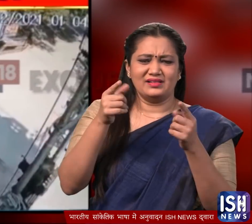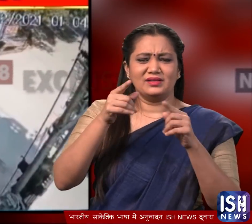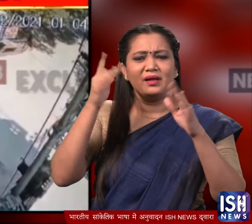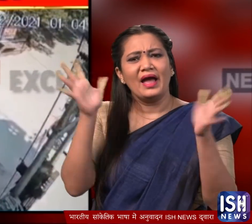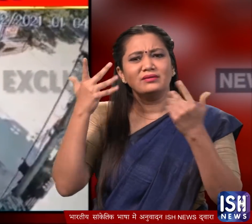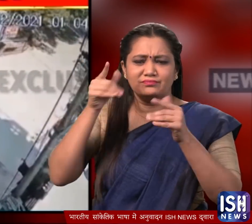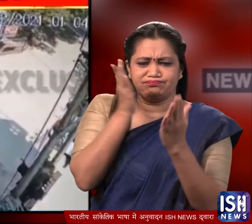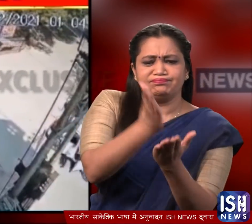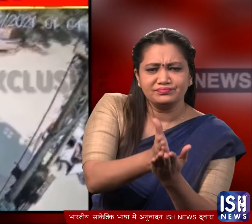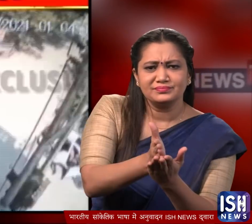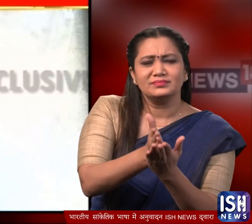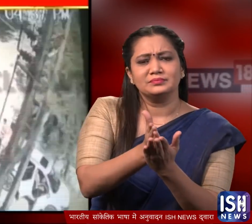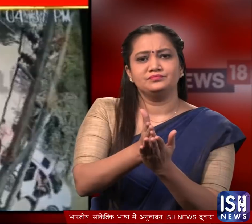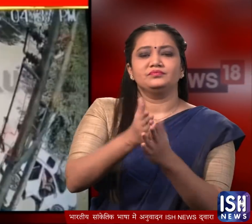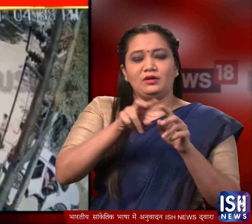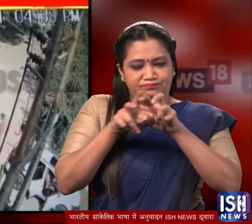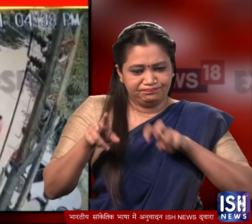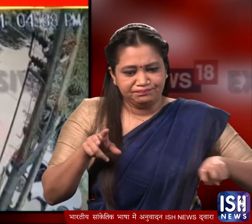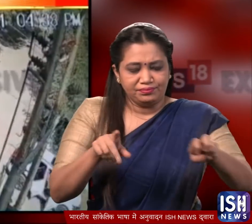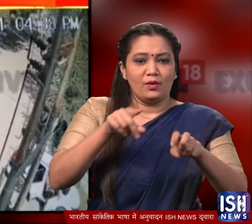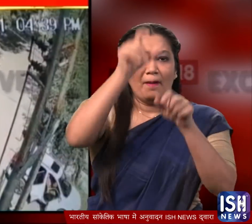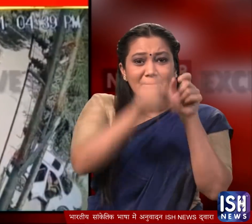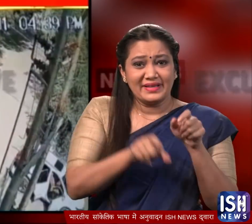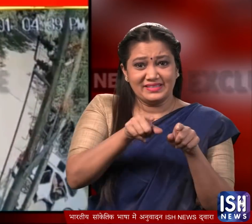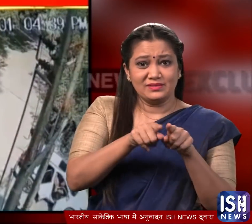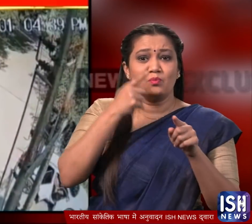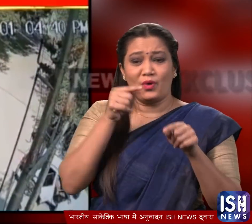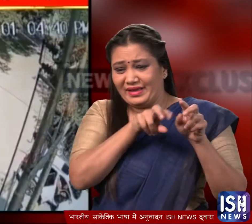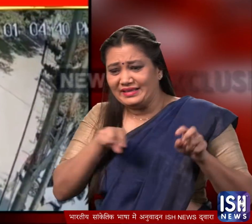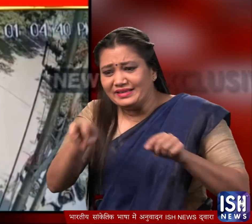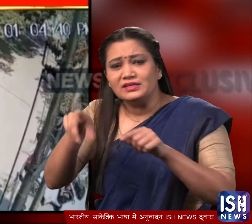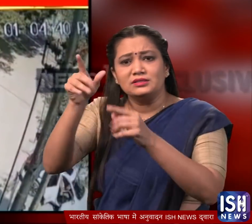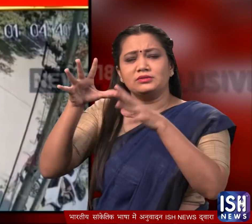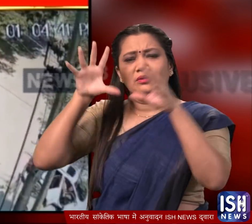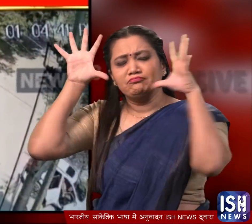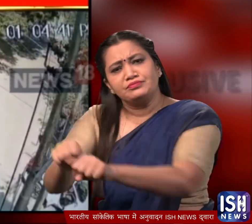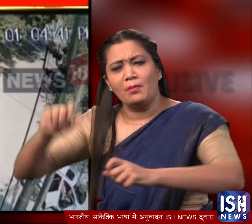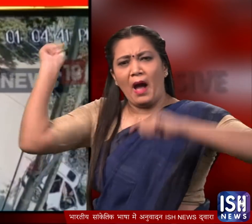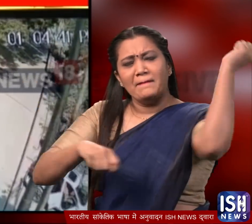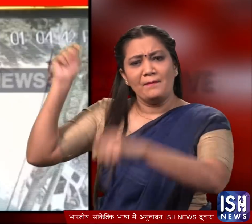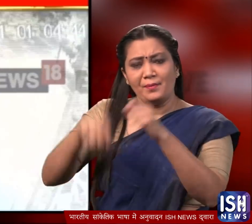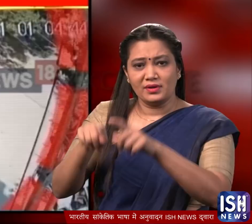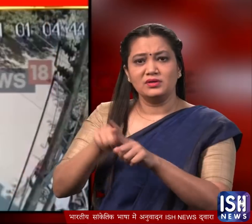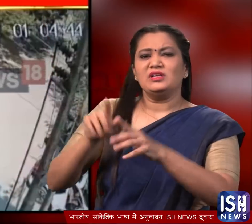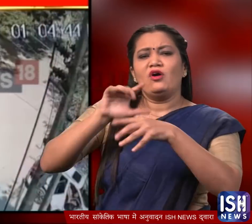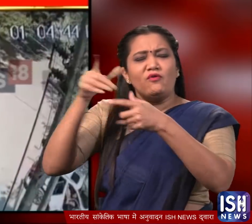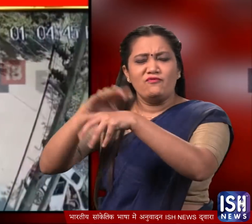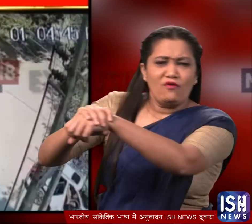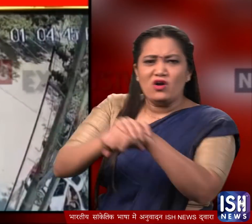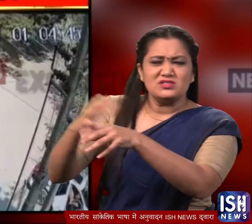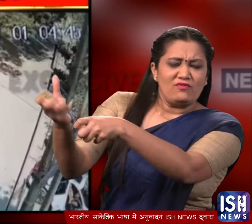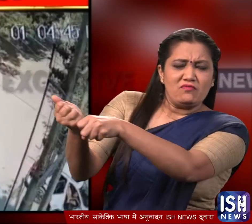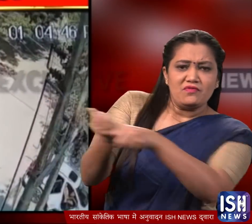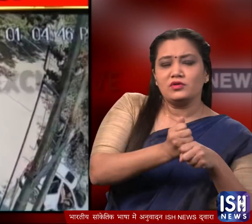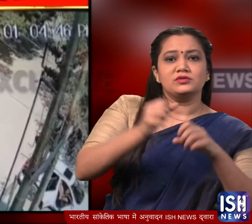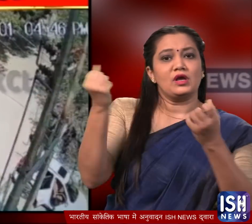बदमाश अचानक सड़क के किनारे रुके। उसके बाद वो अपनी कार से उतरकर सीधा उस लड़के के पास गए और एक साथ उस पर टूट पड़े। उन्होंने जबरदस्ती